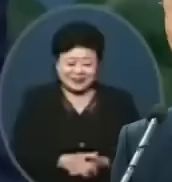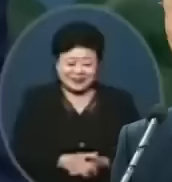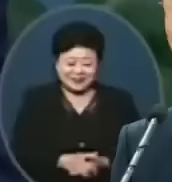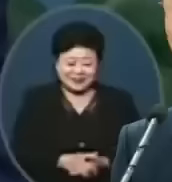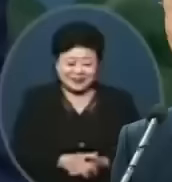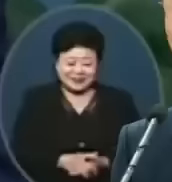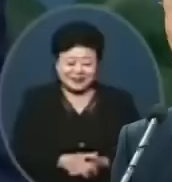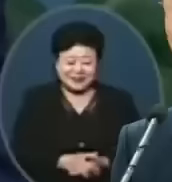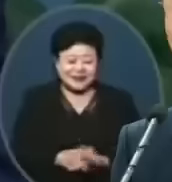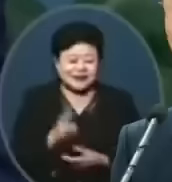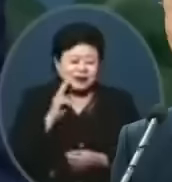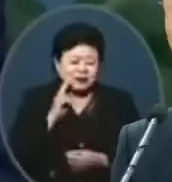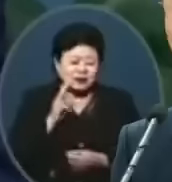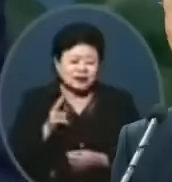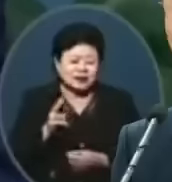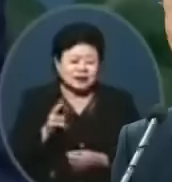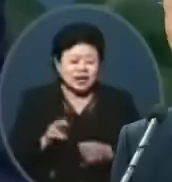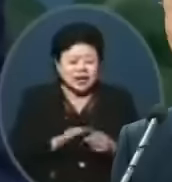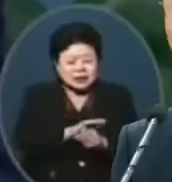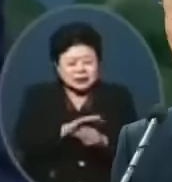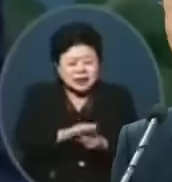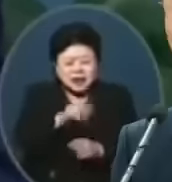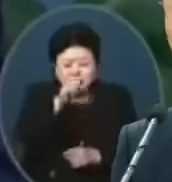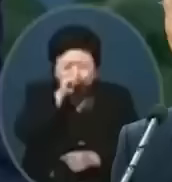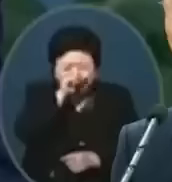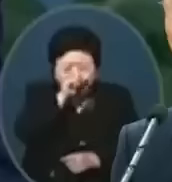나는 굉장히 사랑하고 좋아하는